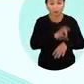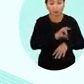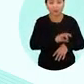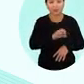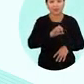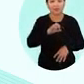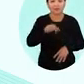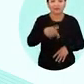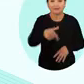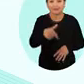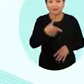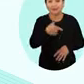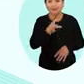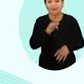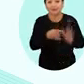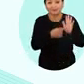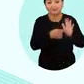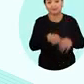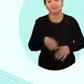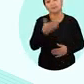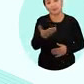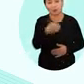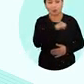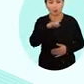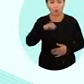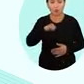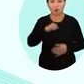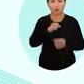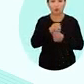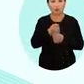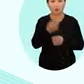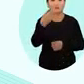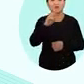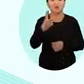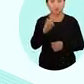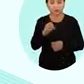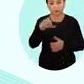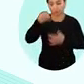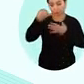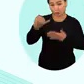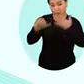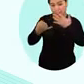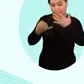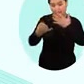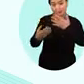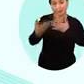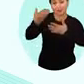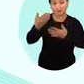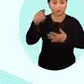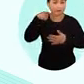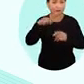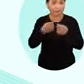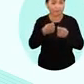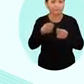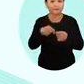эмэгтэйг дисрефлексийн талаарх мэдээлэл. Хэрэв та нурууны дээд үений 6 болон түүнээс дээш нугасны гэмтэлтэй